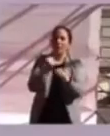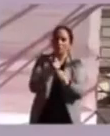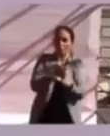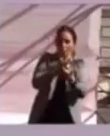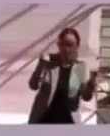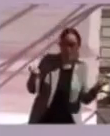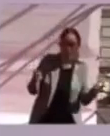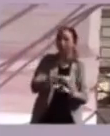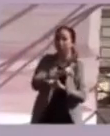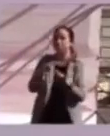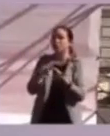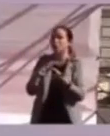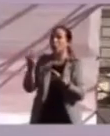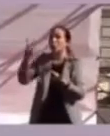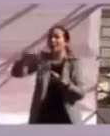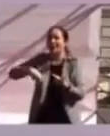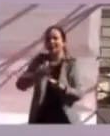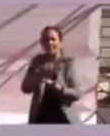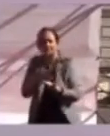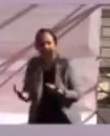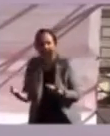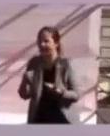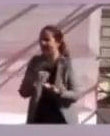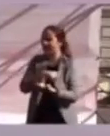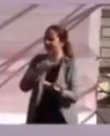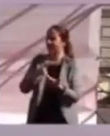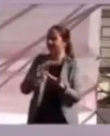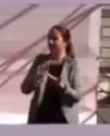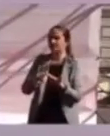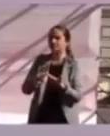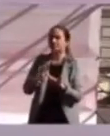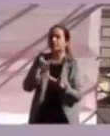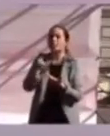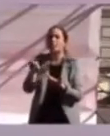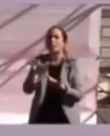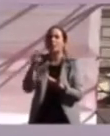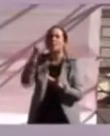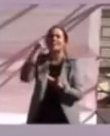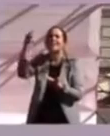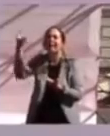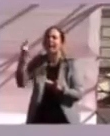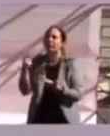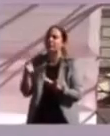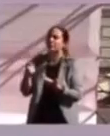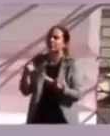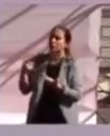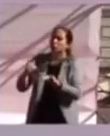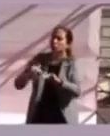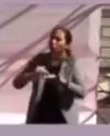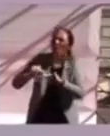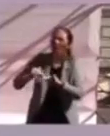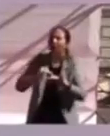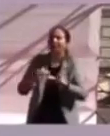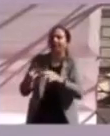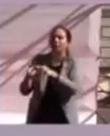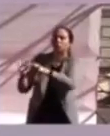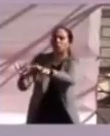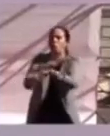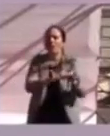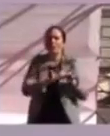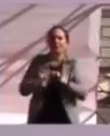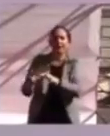qualificare delle cose vuol dire dare una ed è un'idea di società solidale diversa ecco questa è la cosa io credo importante